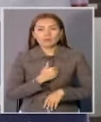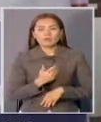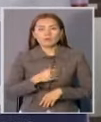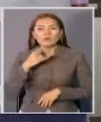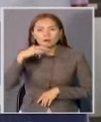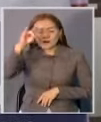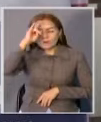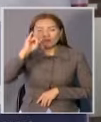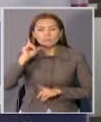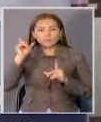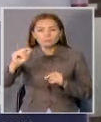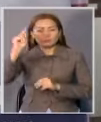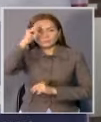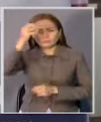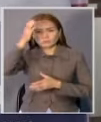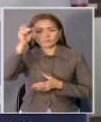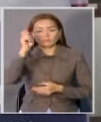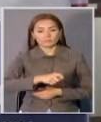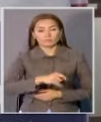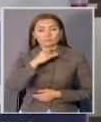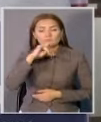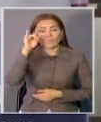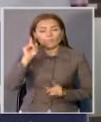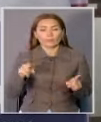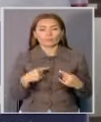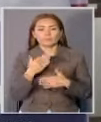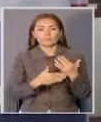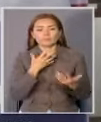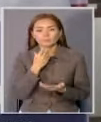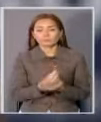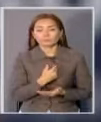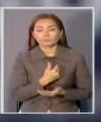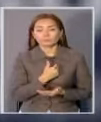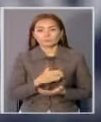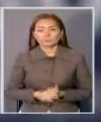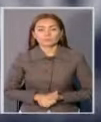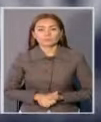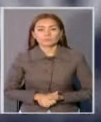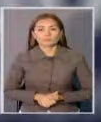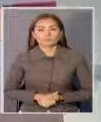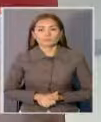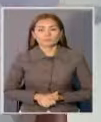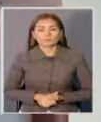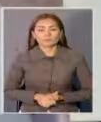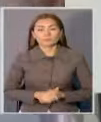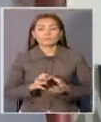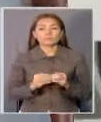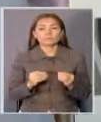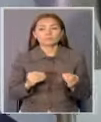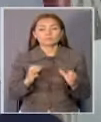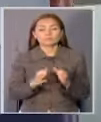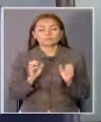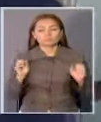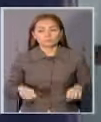чтобы и о Казахстане знали все. А для этого у нас должен быть высокий уровень образования. Также через